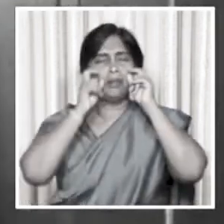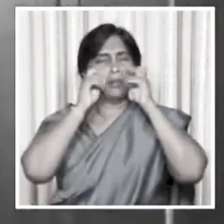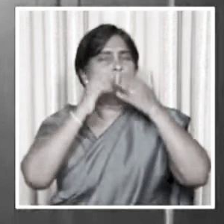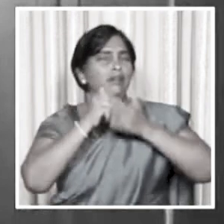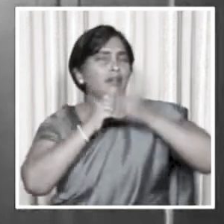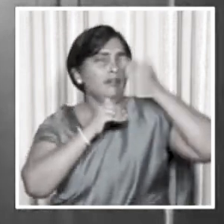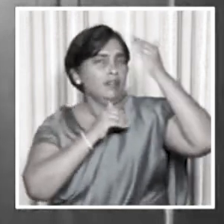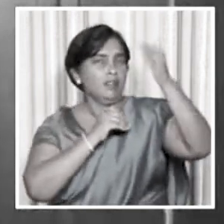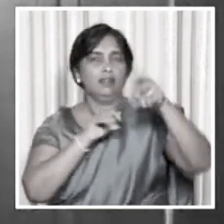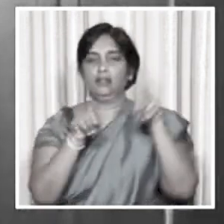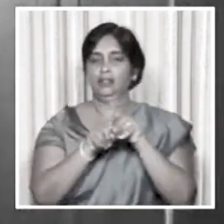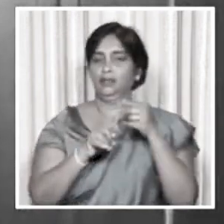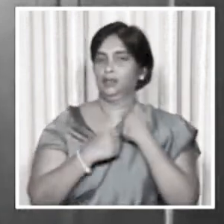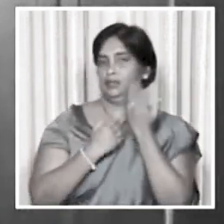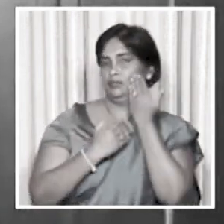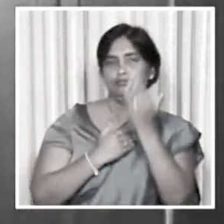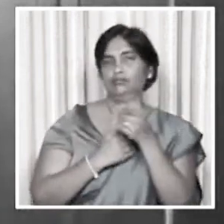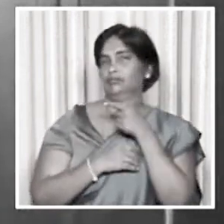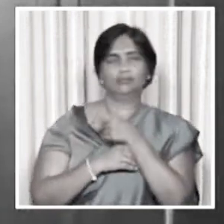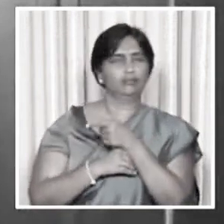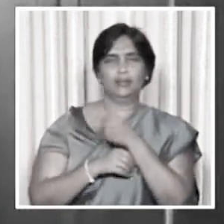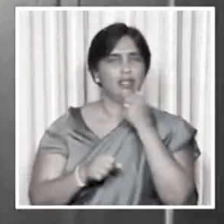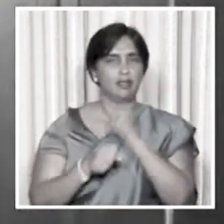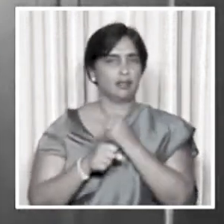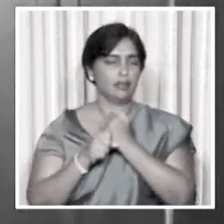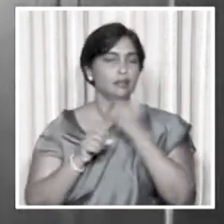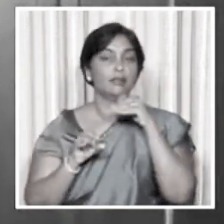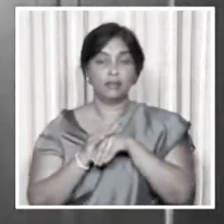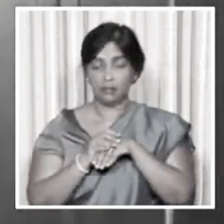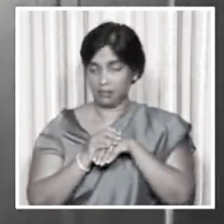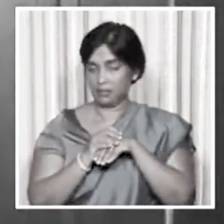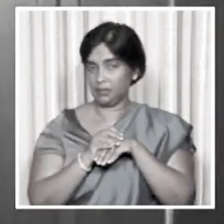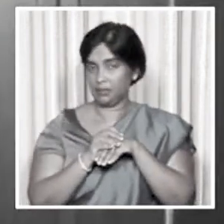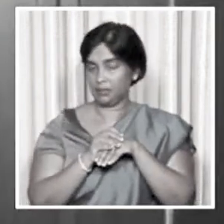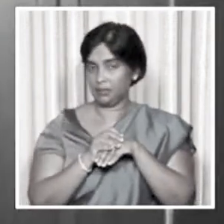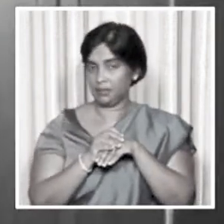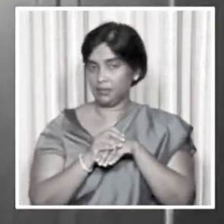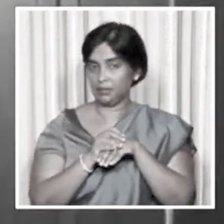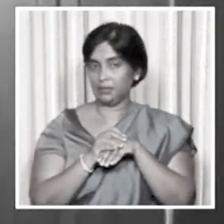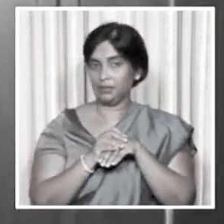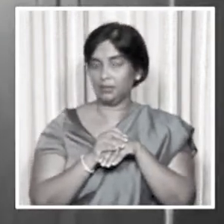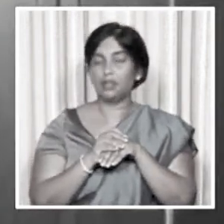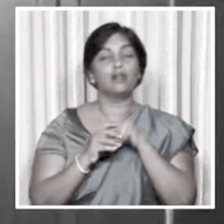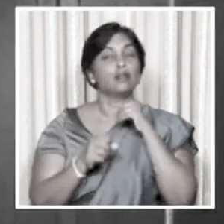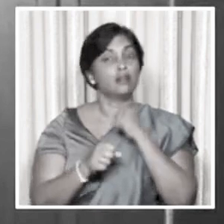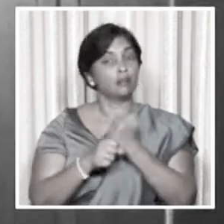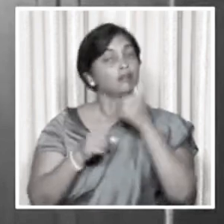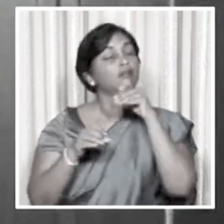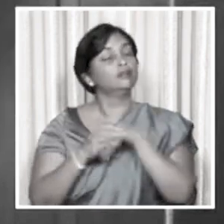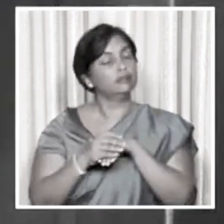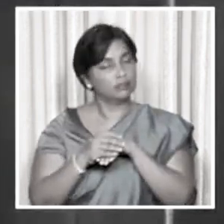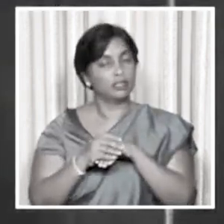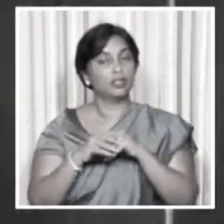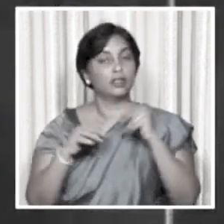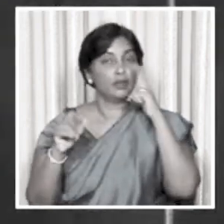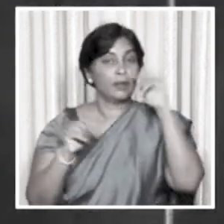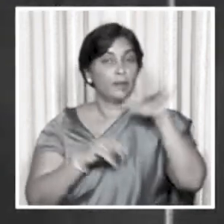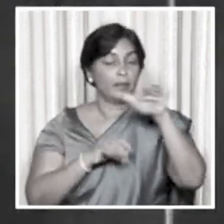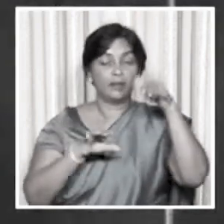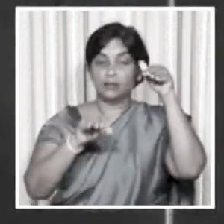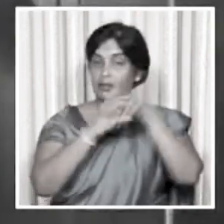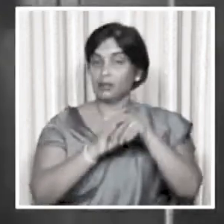இது அரசாங்கத்தை பிரதிநிதித்துவம் செய்கின்ற அந்த அரசாங்கத்தில் இருக்கக்கூடிய மலையக சார்ந்த